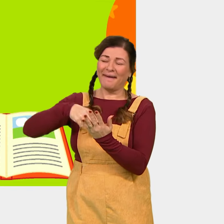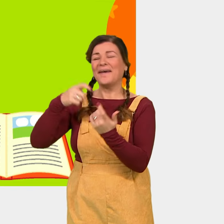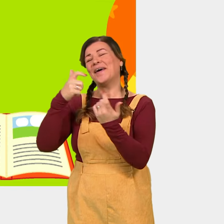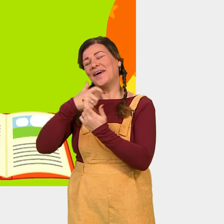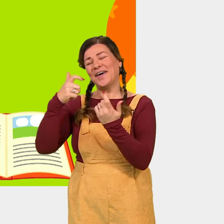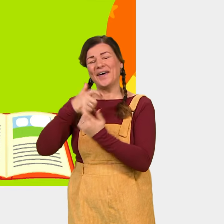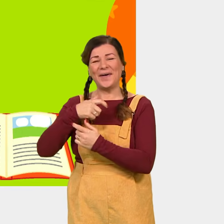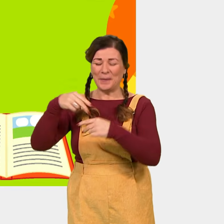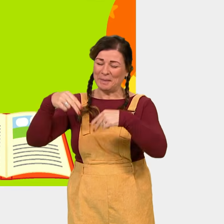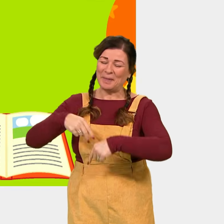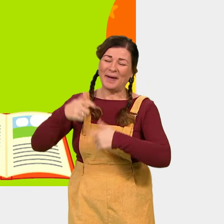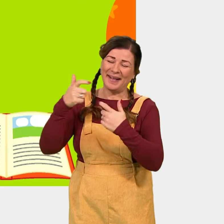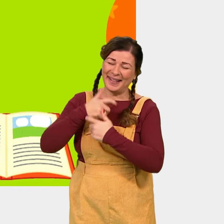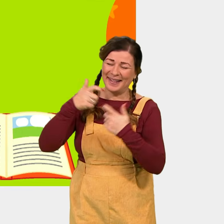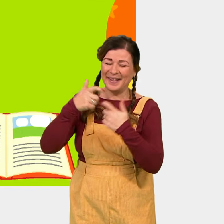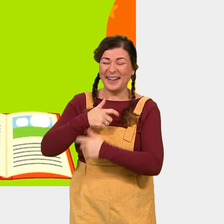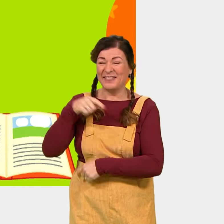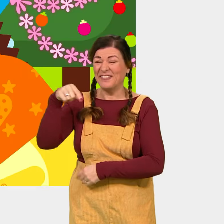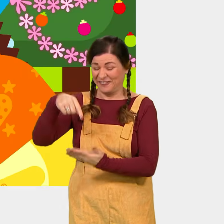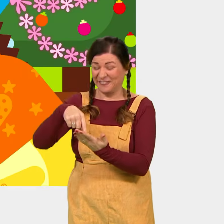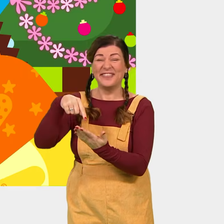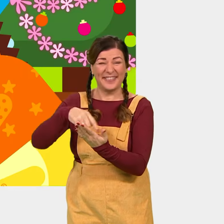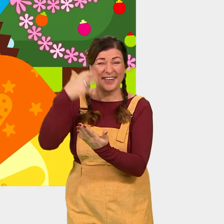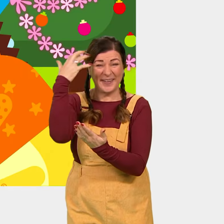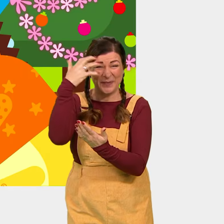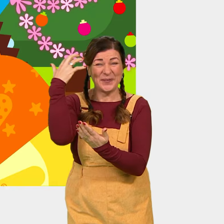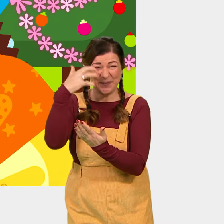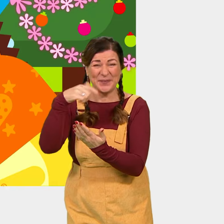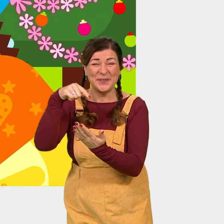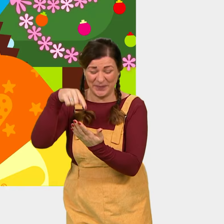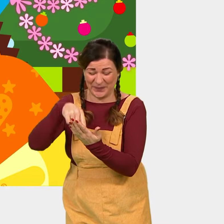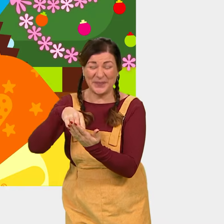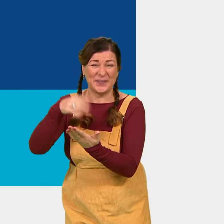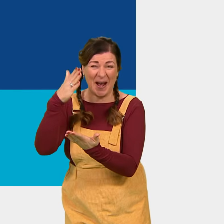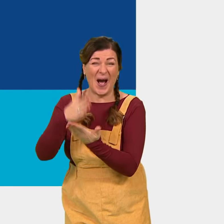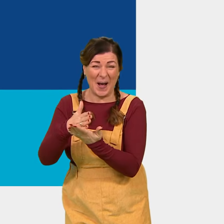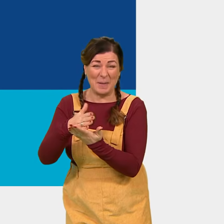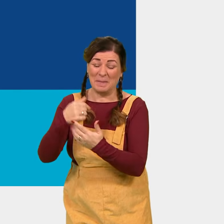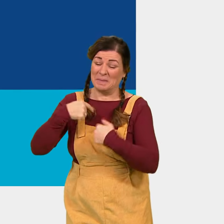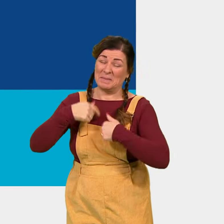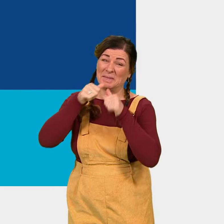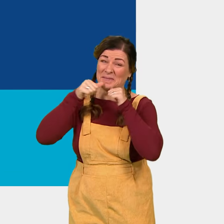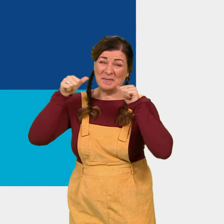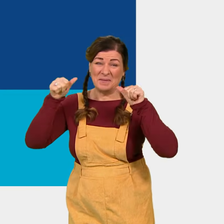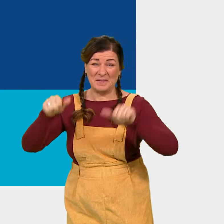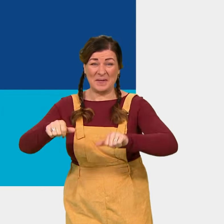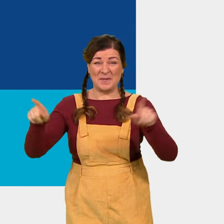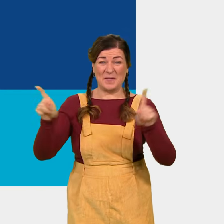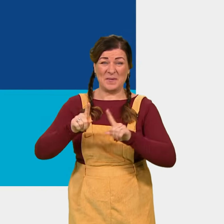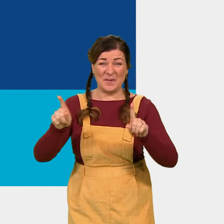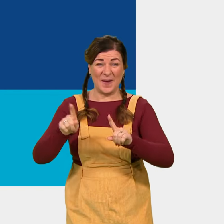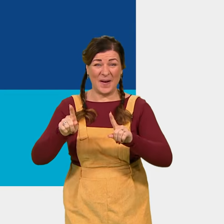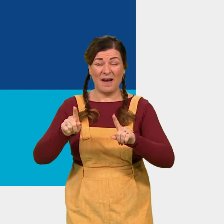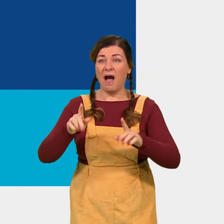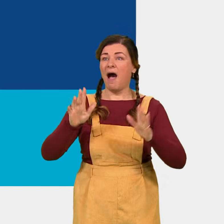Mae'r llyfr yma'n ddoniol, medda Bolgi. Fy hoff ddarn i ydy, ond cyn i